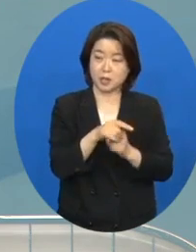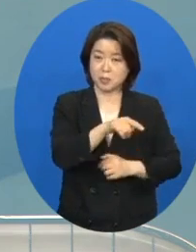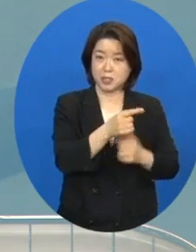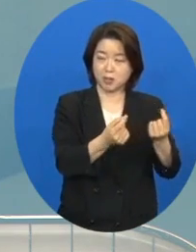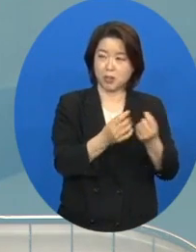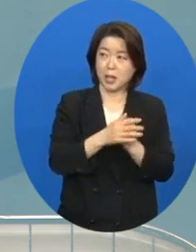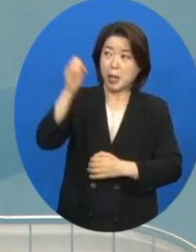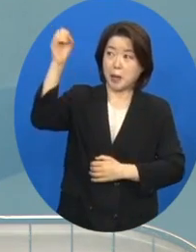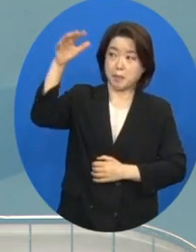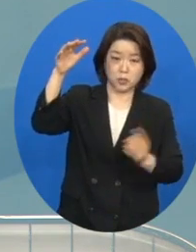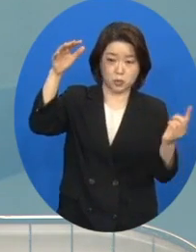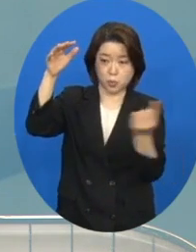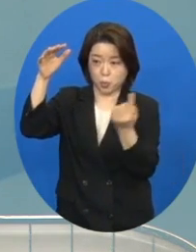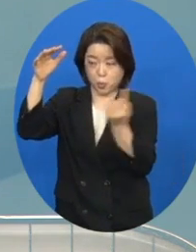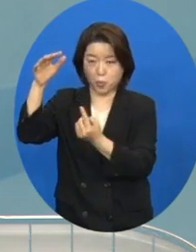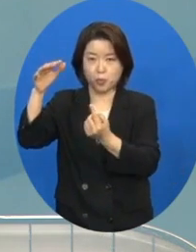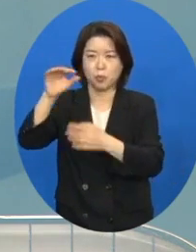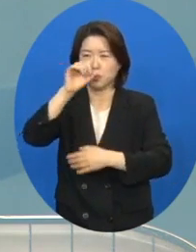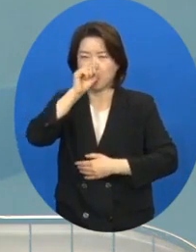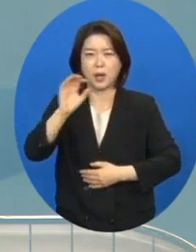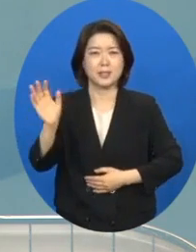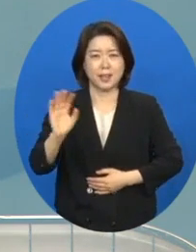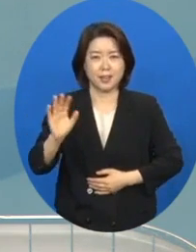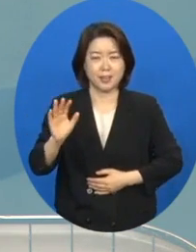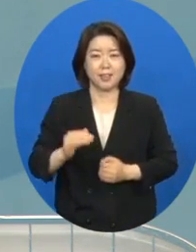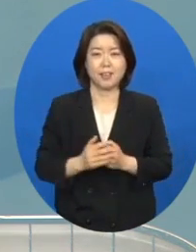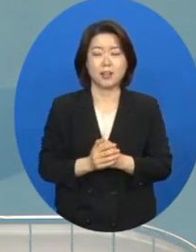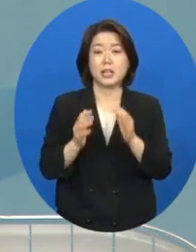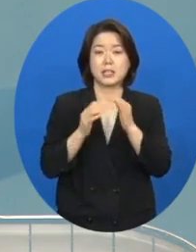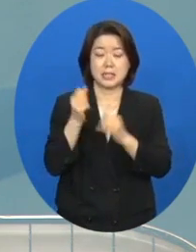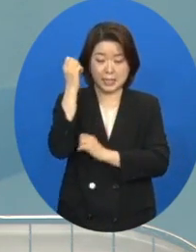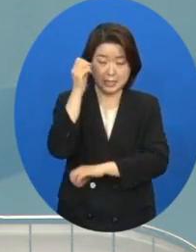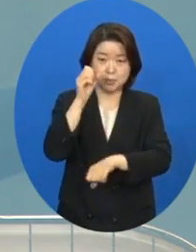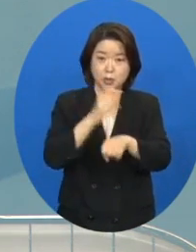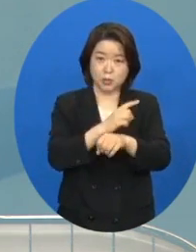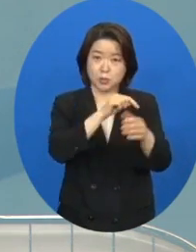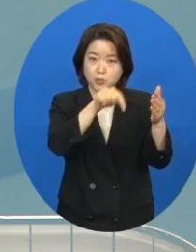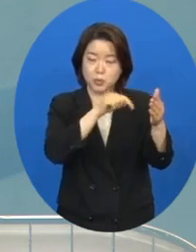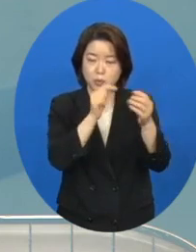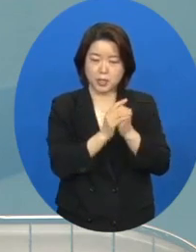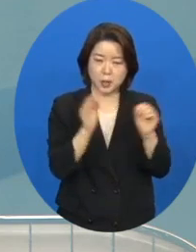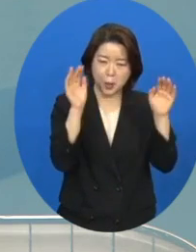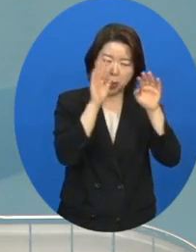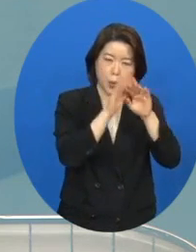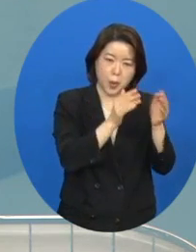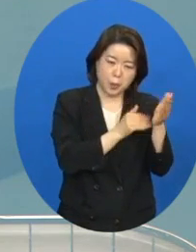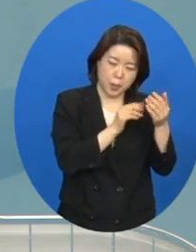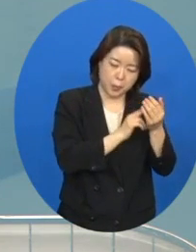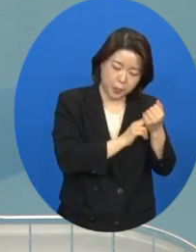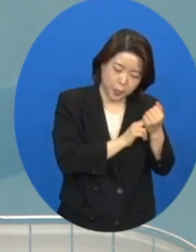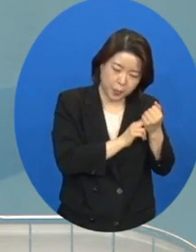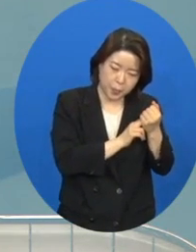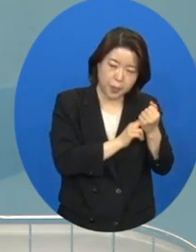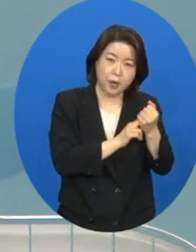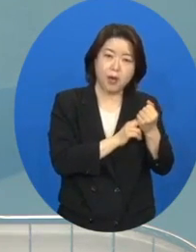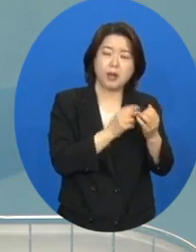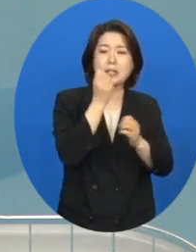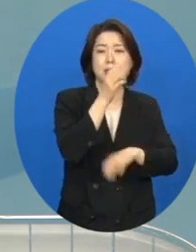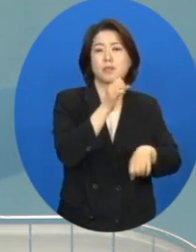빛으로 나오는 것을 좋아하는 건 아닙니다. 사람의 본성 속에는 어둠 속에 숨고 싶은 본성이